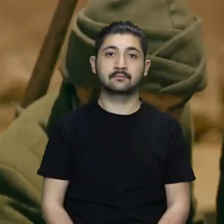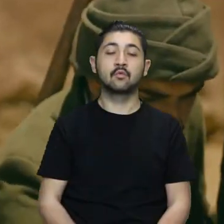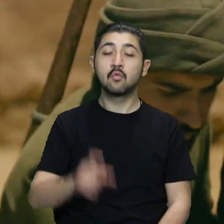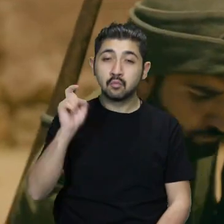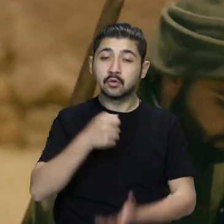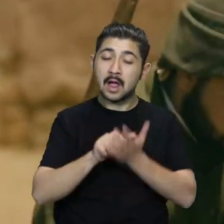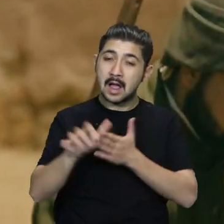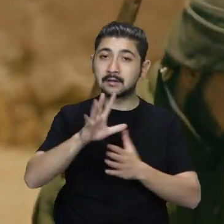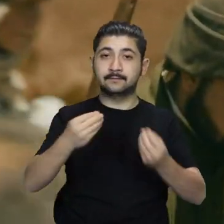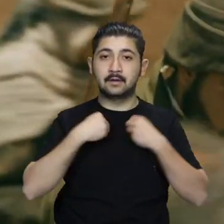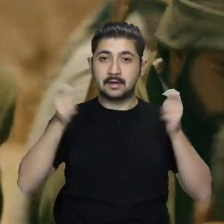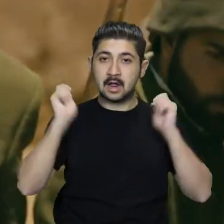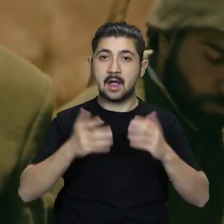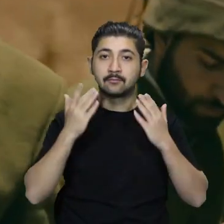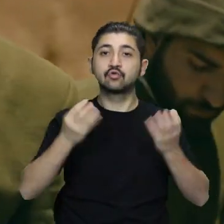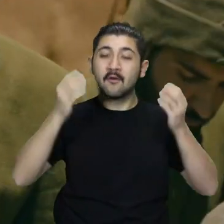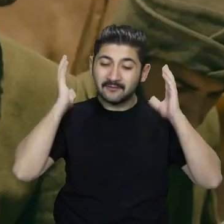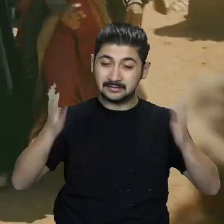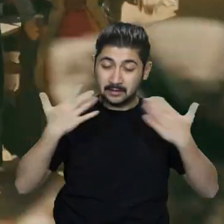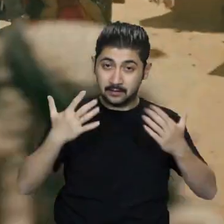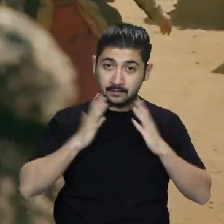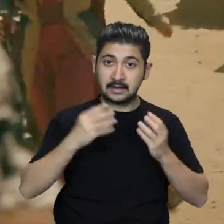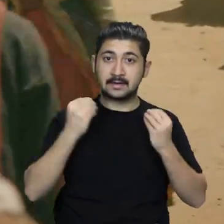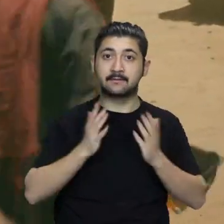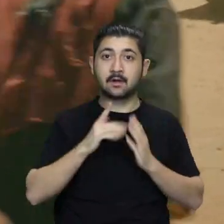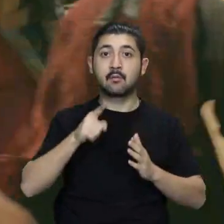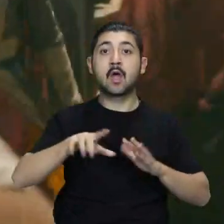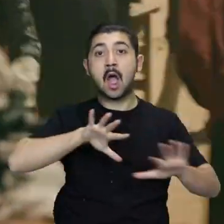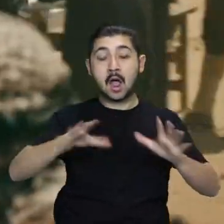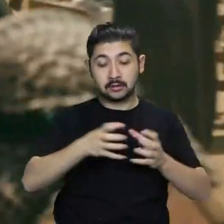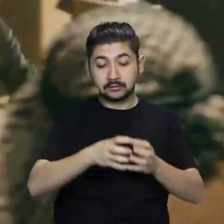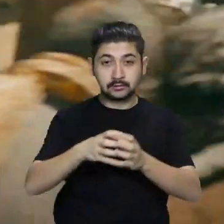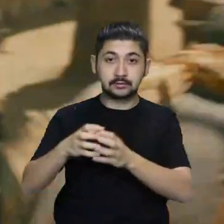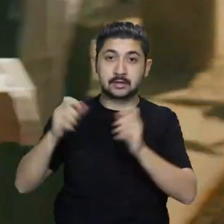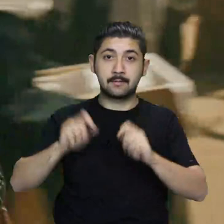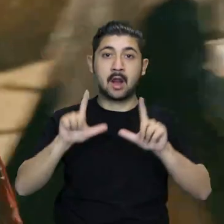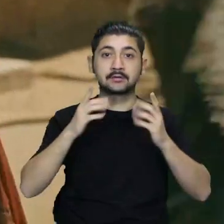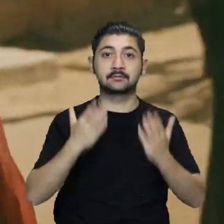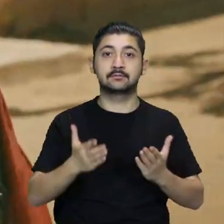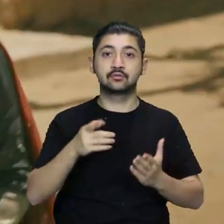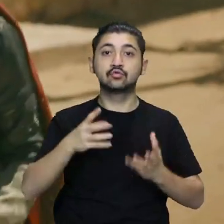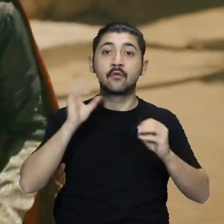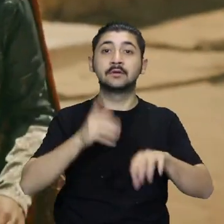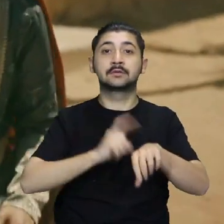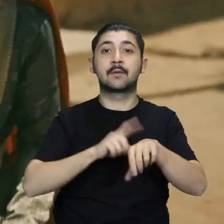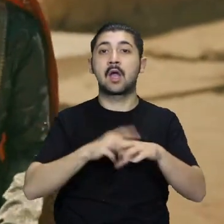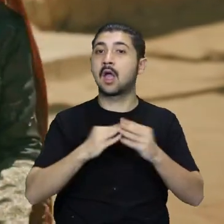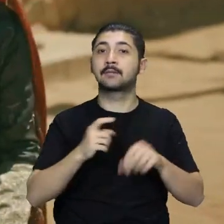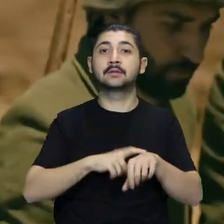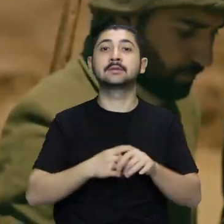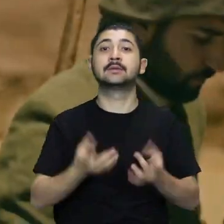Bulabildiğiniz her şeyi getirin. Ne kadar çok o kadar iyi. Bunları ayrı ayrı sınıflandırmak lazım. Yoksa çok zaman